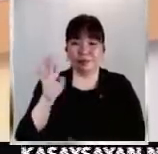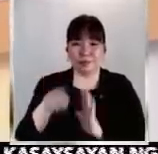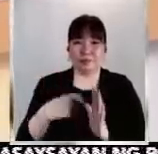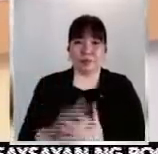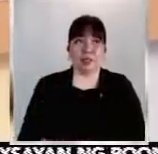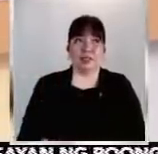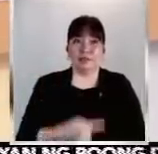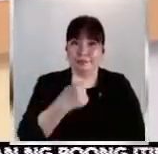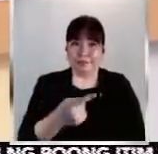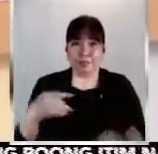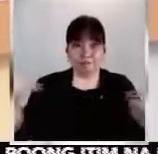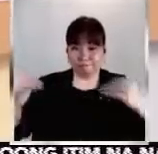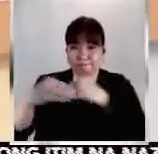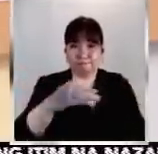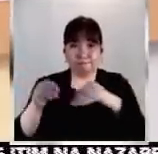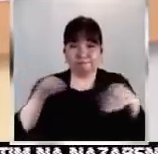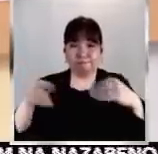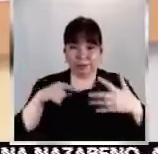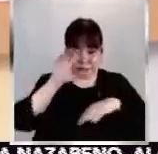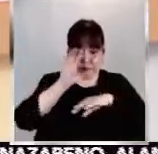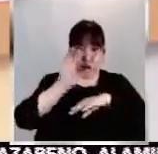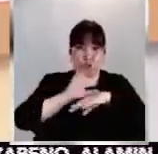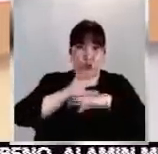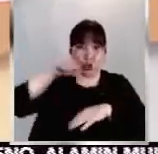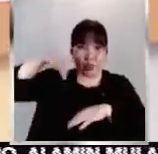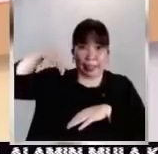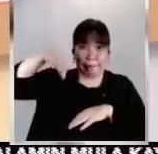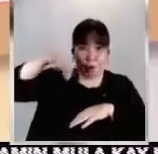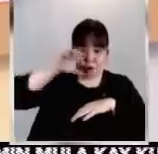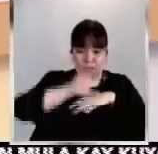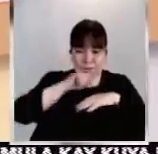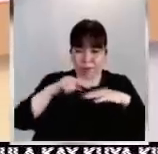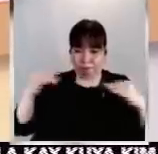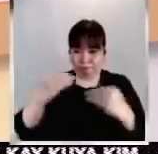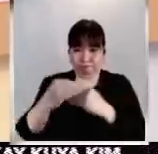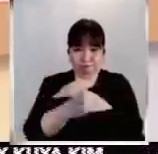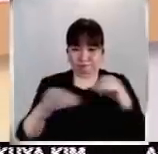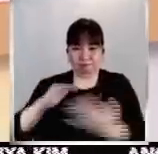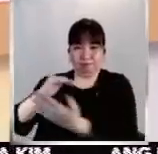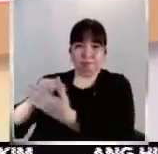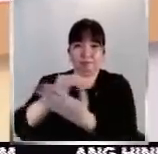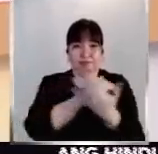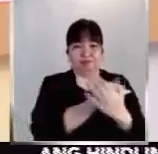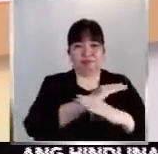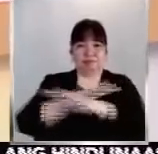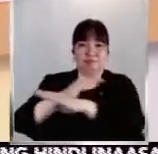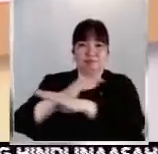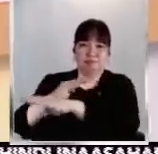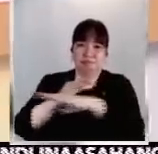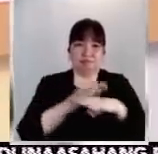Quiapo Church ilang araw bago ang pista ng Itim na Nazareno. Ang mga medibosyon tuwing unang Biyernes ng buwan, hindi tuloy nakalapit sa